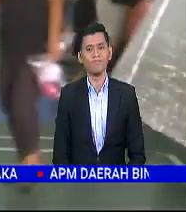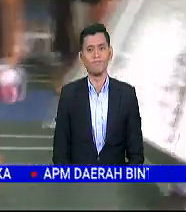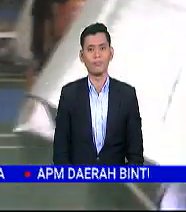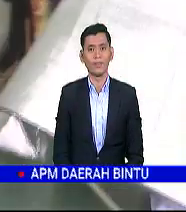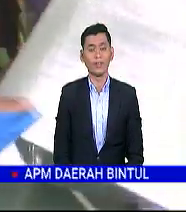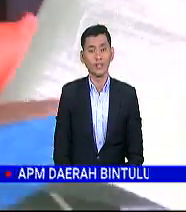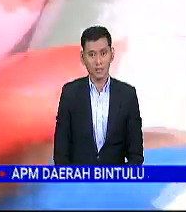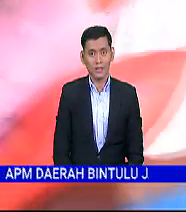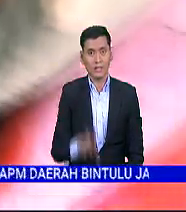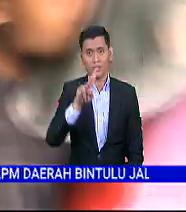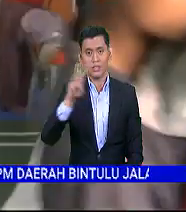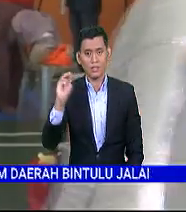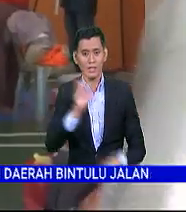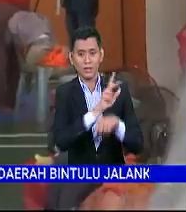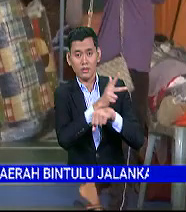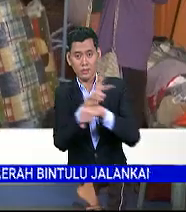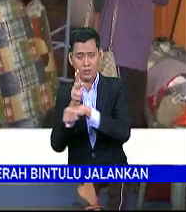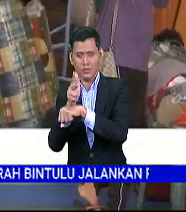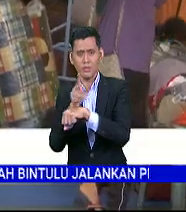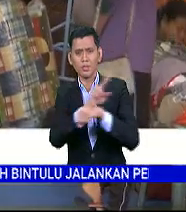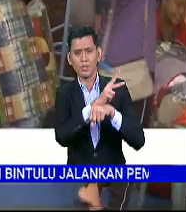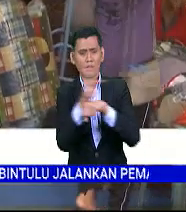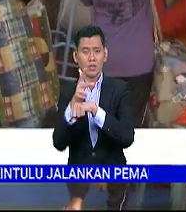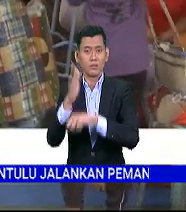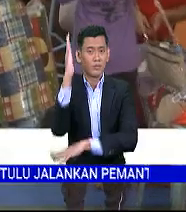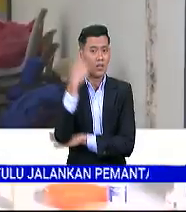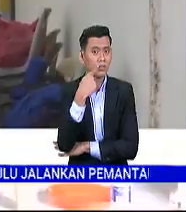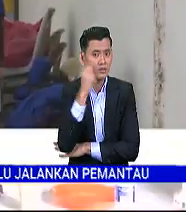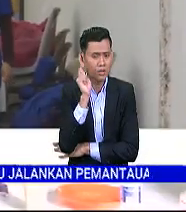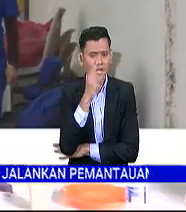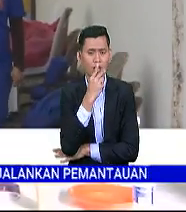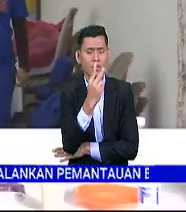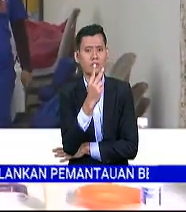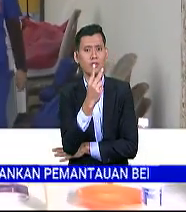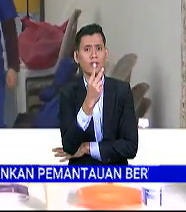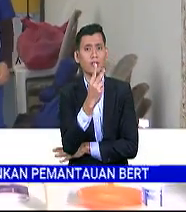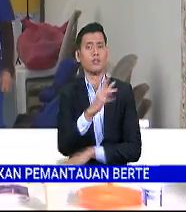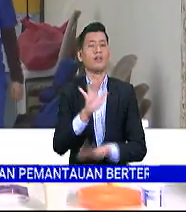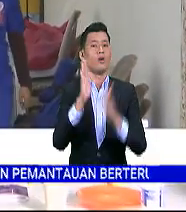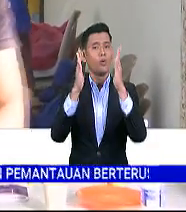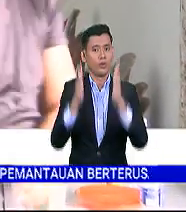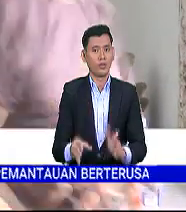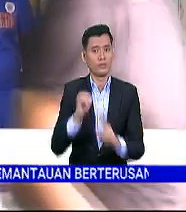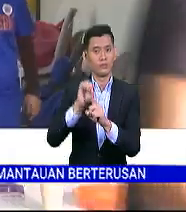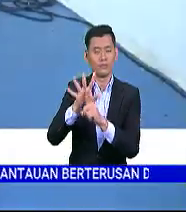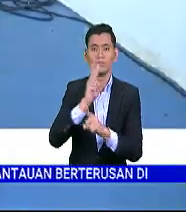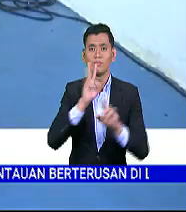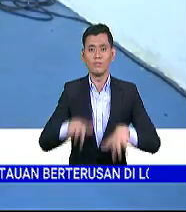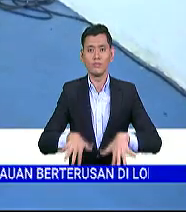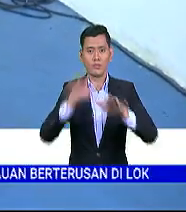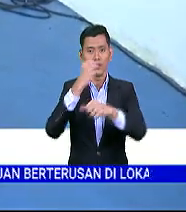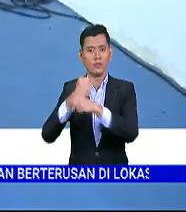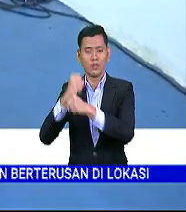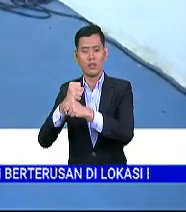Kru RTM yang membuat tinjauan ke PPS berkenaan tengah hari tadi mendapati penduduk terjejas banjir dan